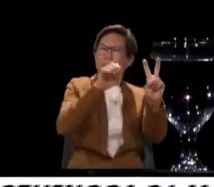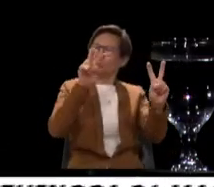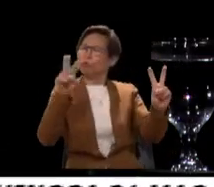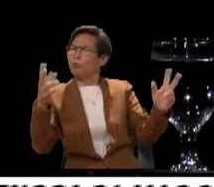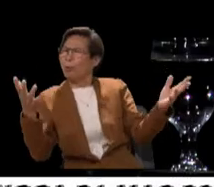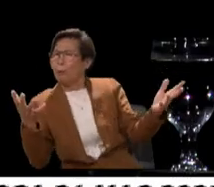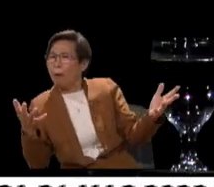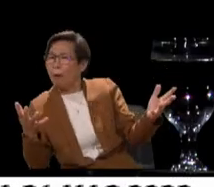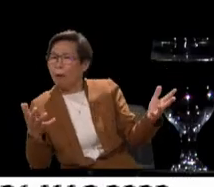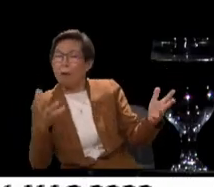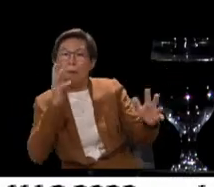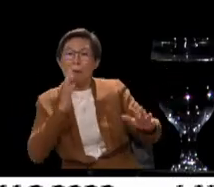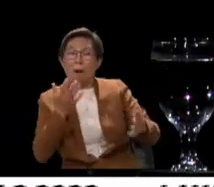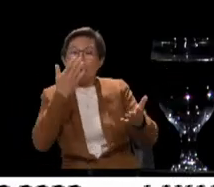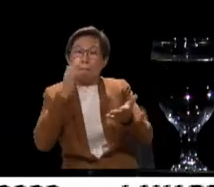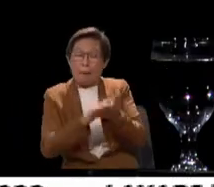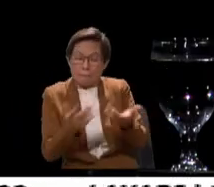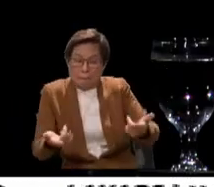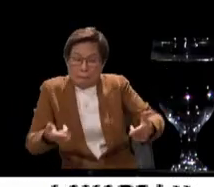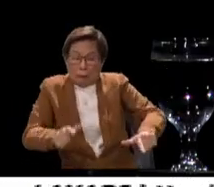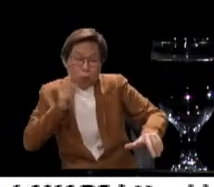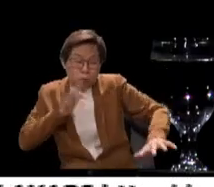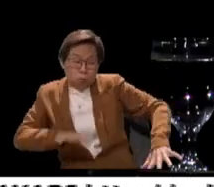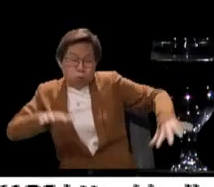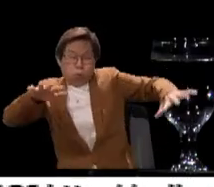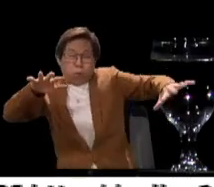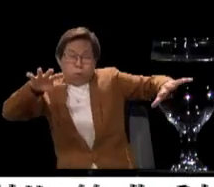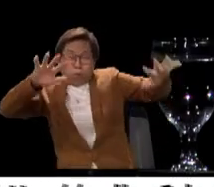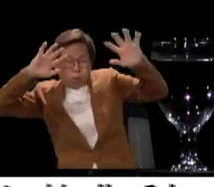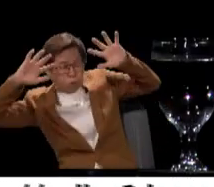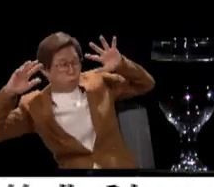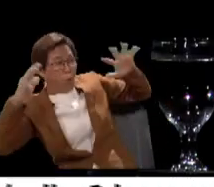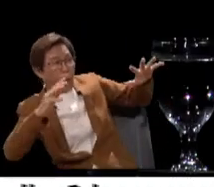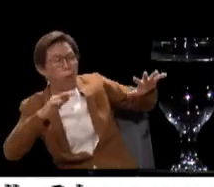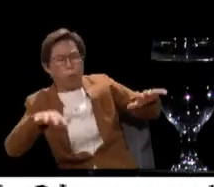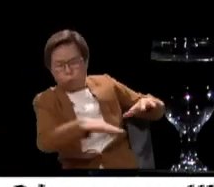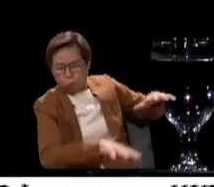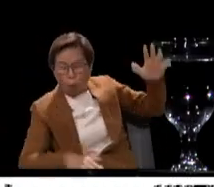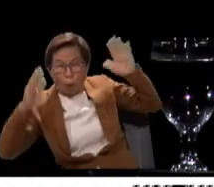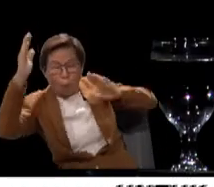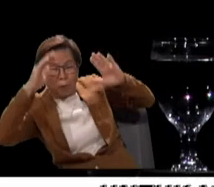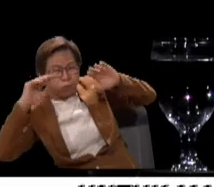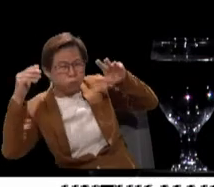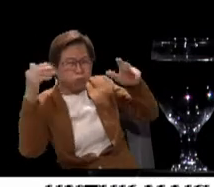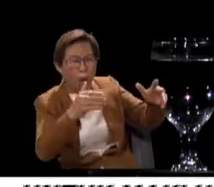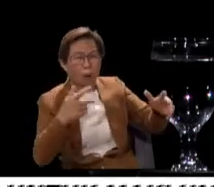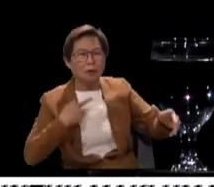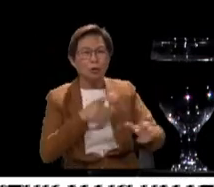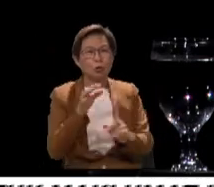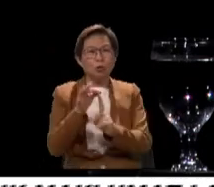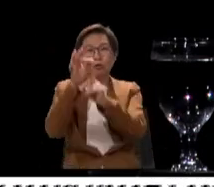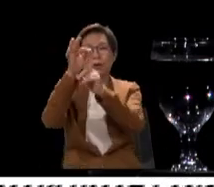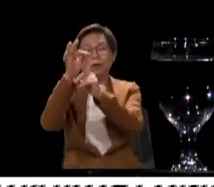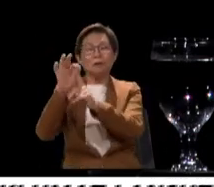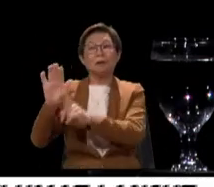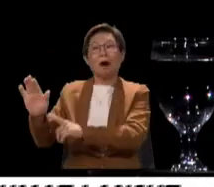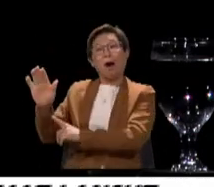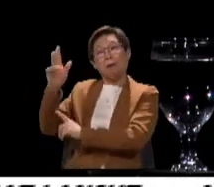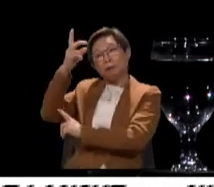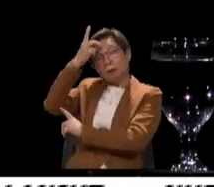iaitu bencana banjir yang mendapat perhatian meluas di seluruh negara Jadi kalau boleh kita khususkan kepada kementerian Datuk